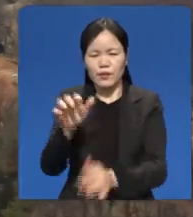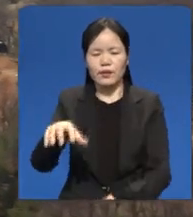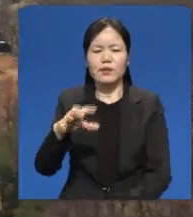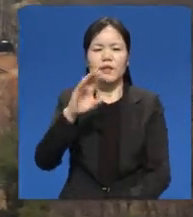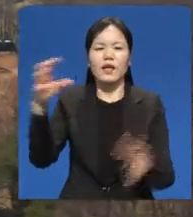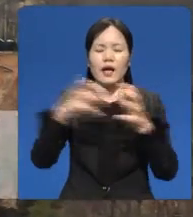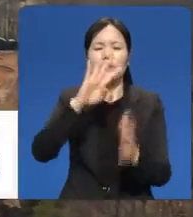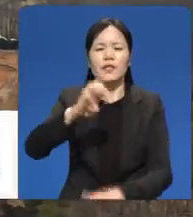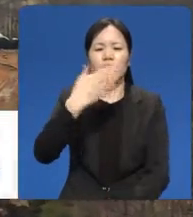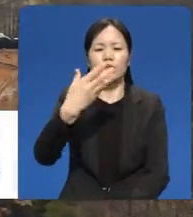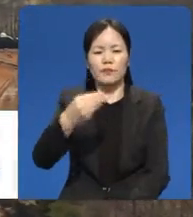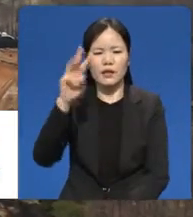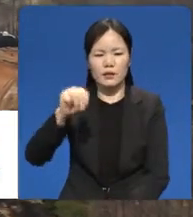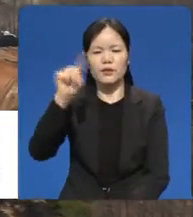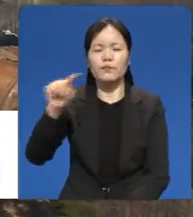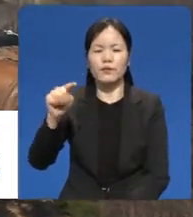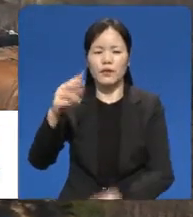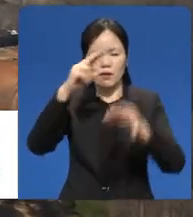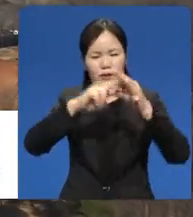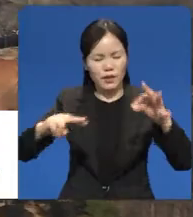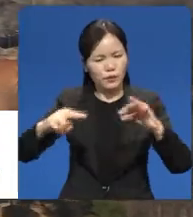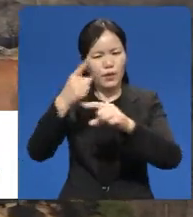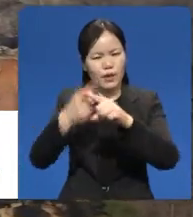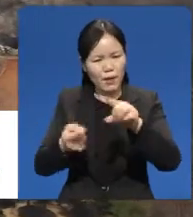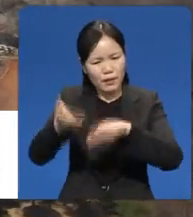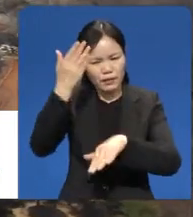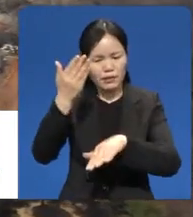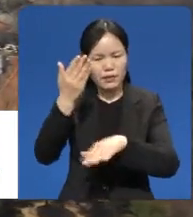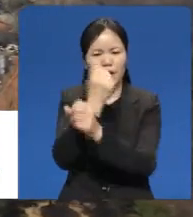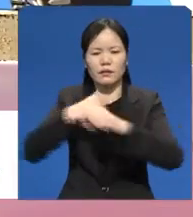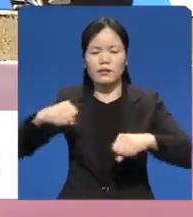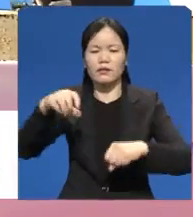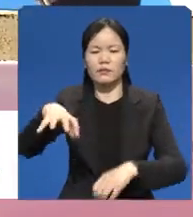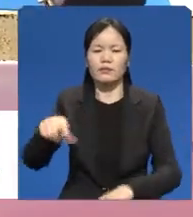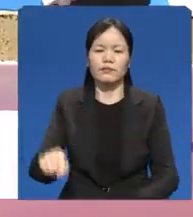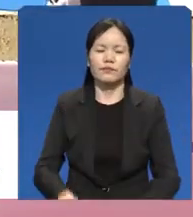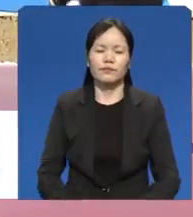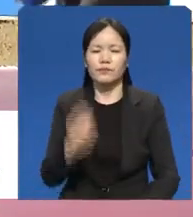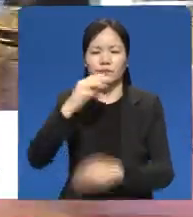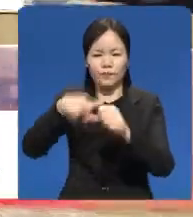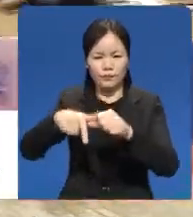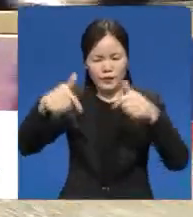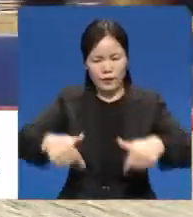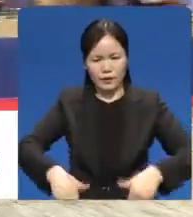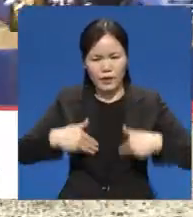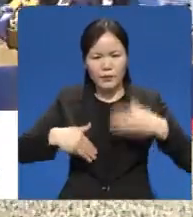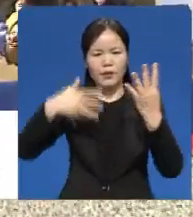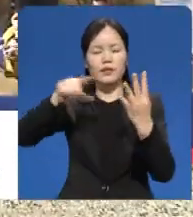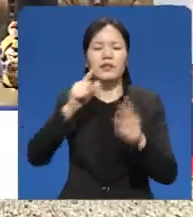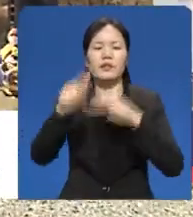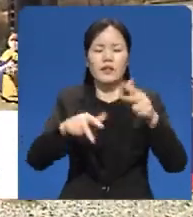49만 제곱미터 규모로 여의도 면적의 절반을 웃도는 크기입니다 수도권 서남부의 4차